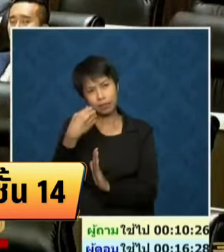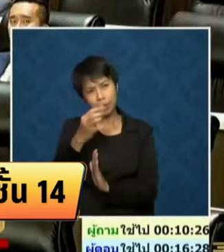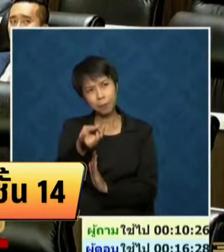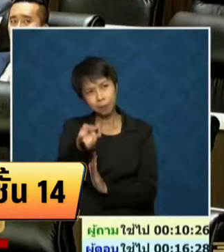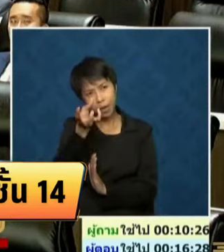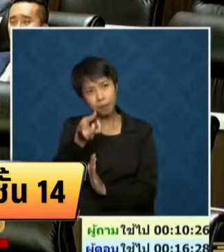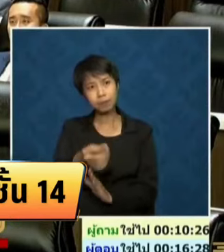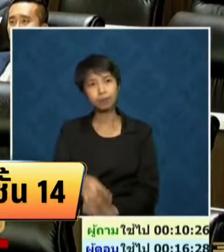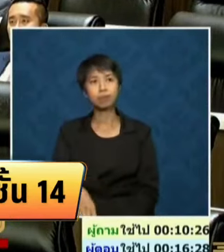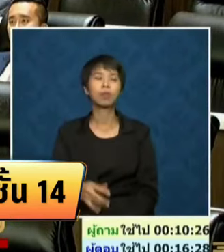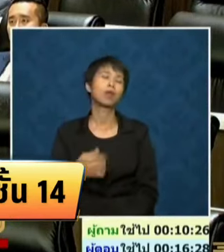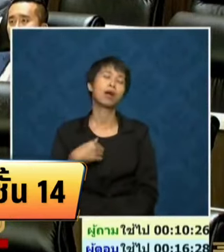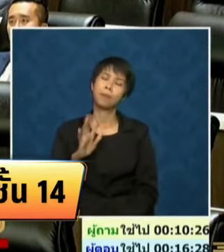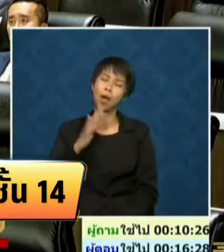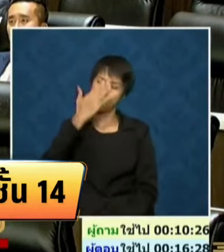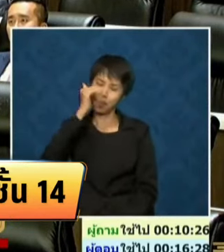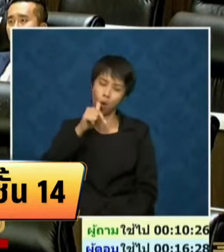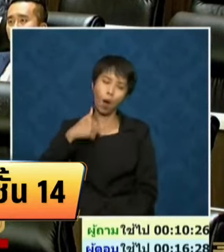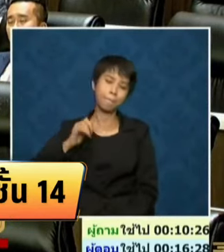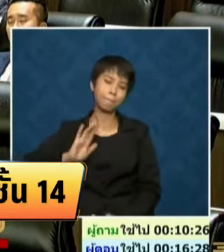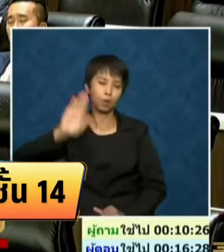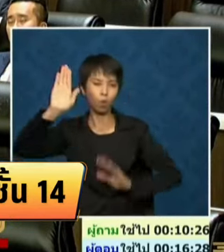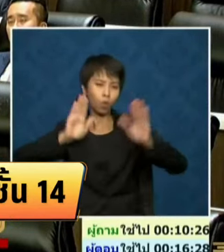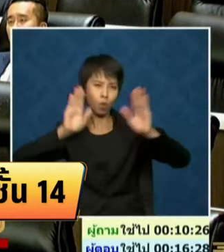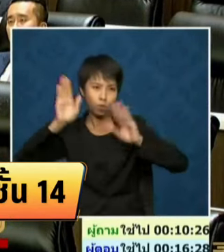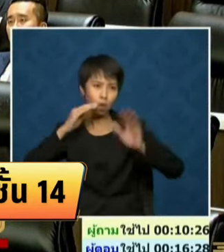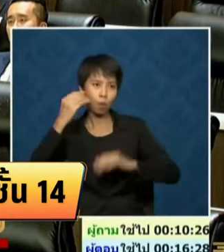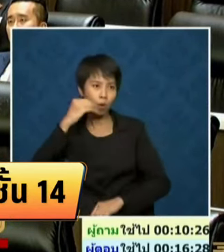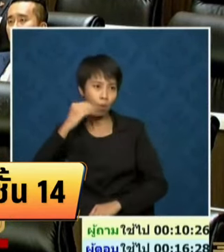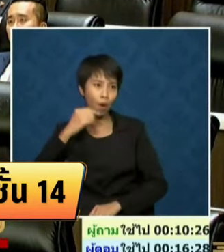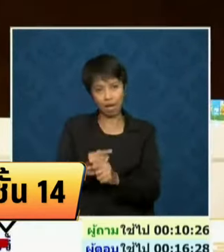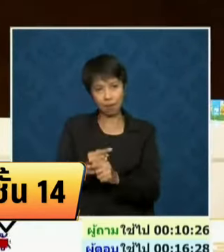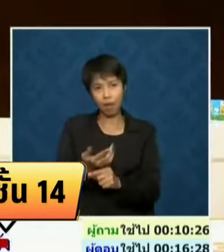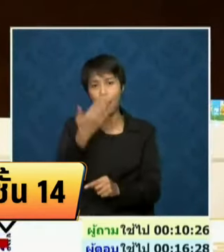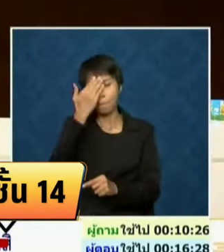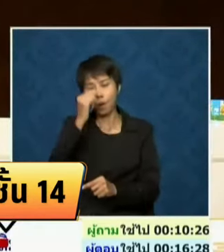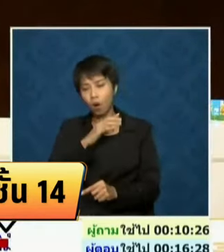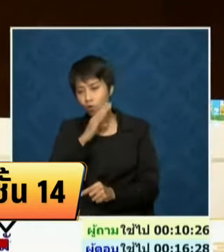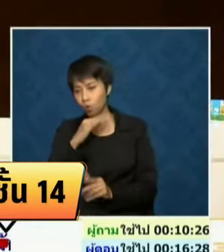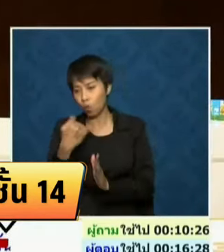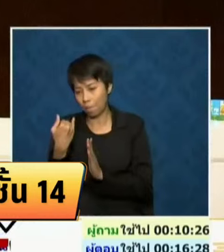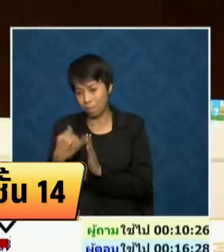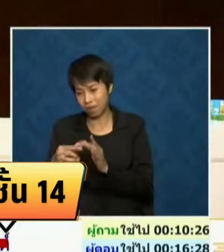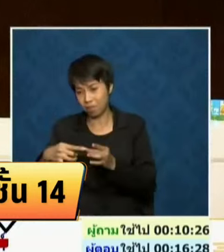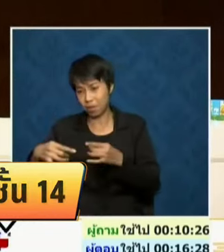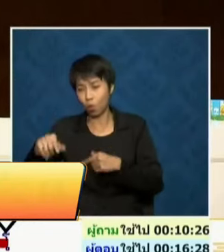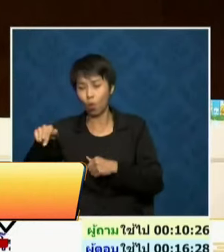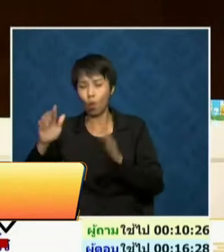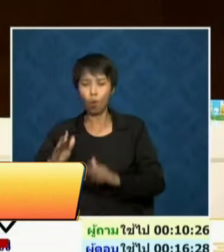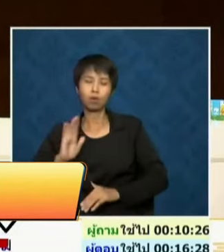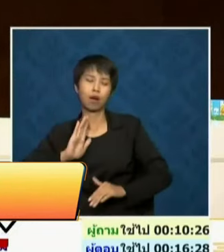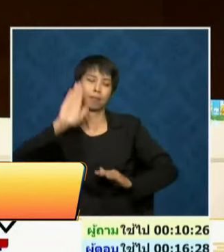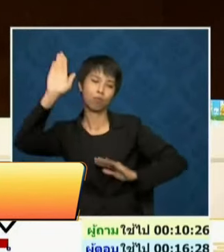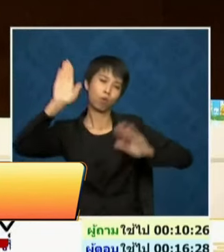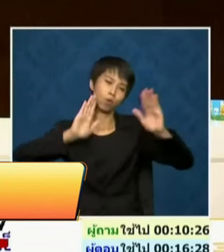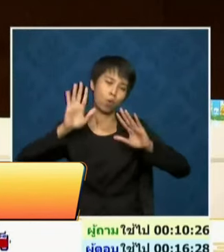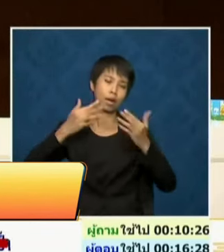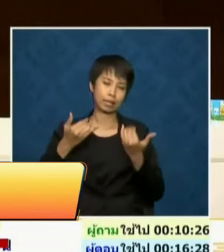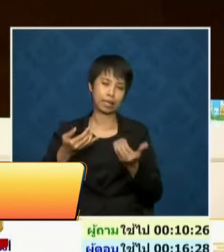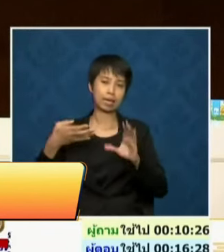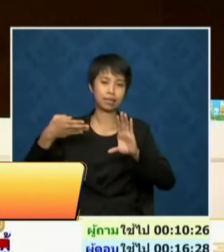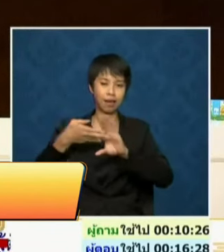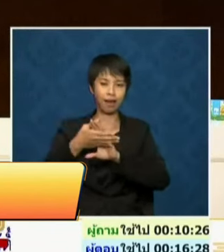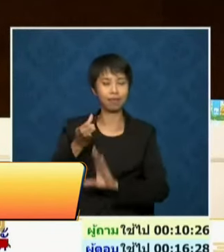ไงถ้าไม่เปิดสไลด์อ้าลองฟังเสียงดูค่ะท่านถามได้เลยครับสไลด์ผมไม่อนุญาตแล้วครับ